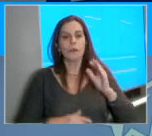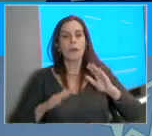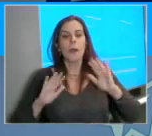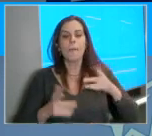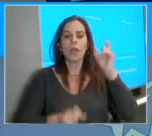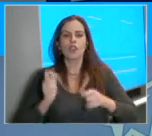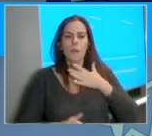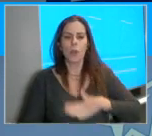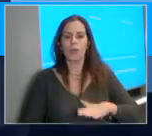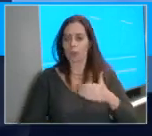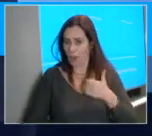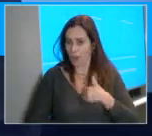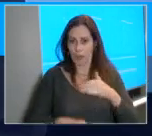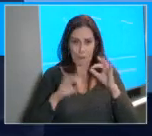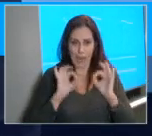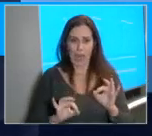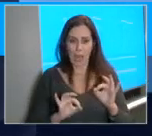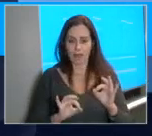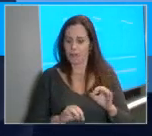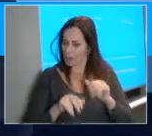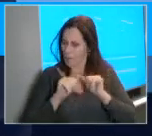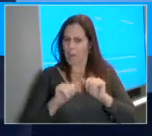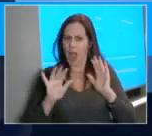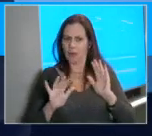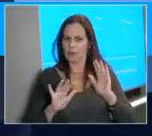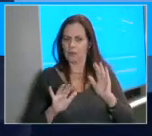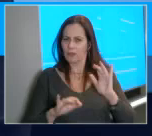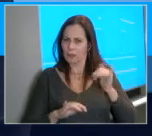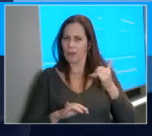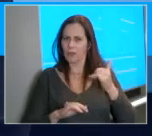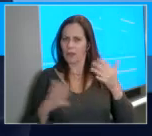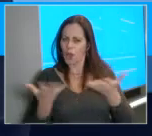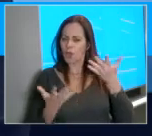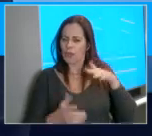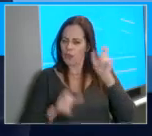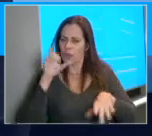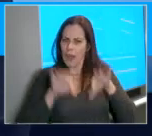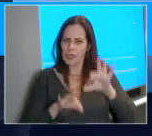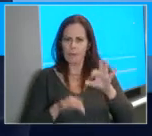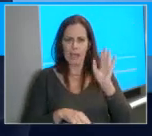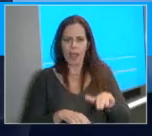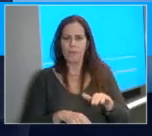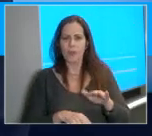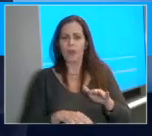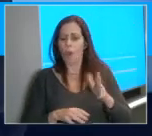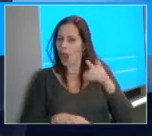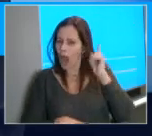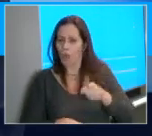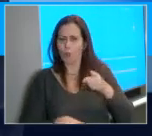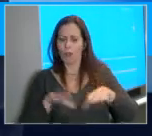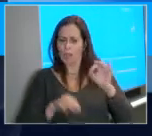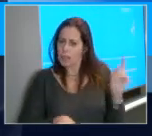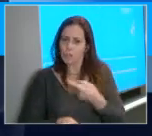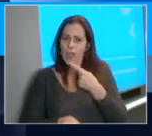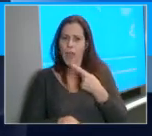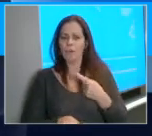מה העם רוצה? אני בהחלט בעד איזשהו מהלך שיעודד הצבעה, אם זה בשיטת חובת הצבעה או בכל